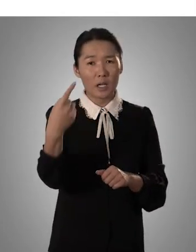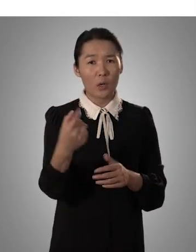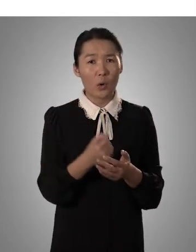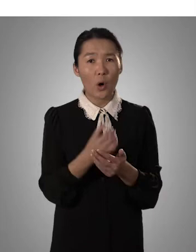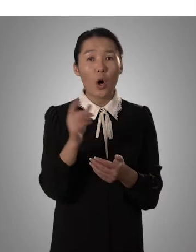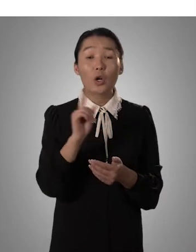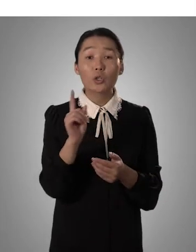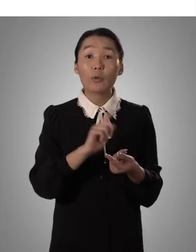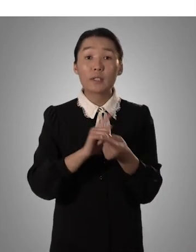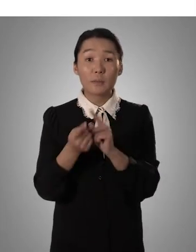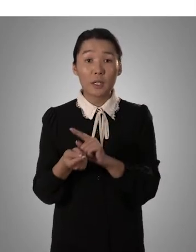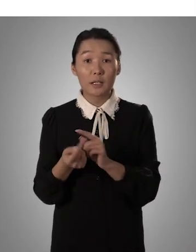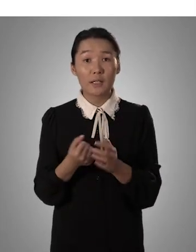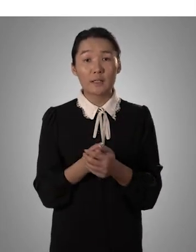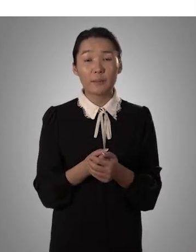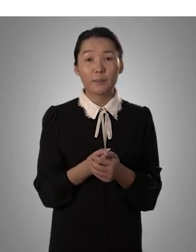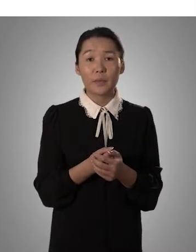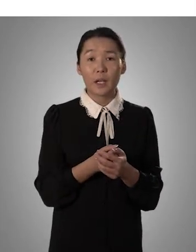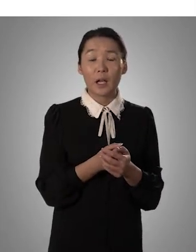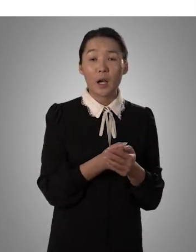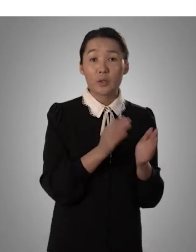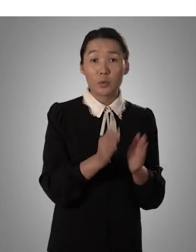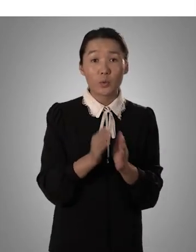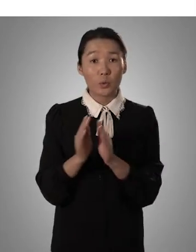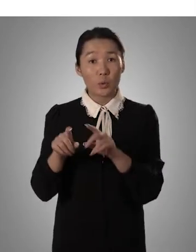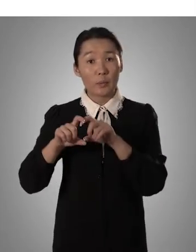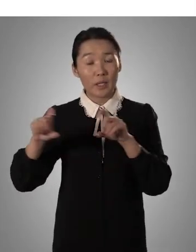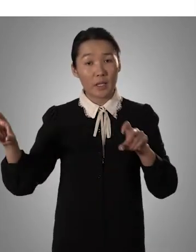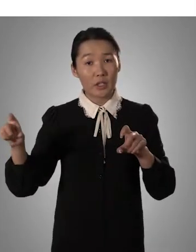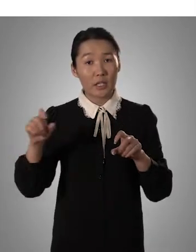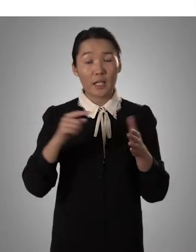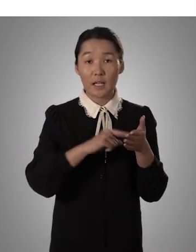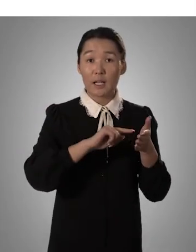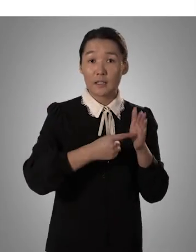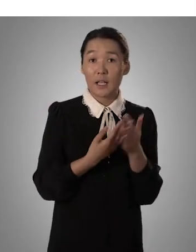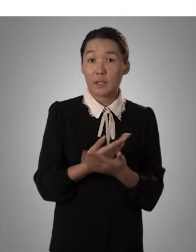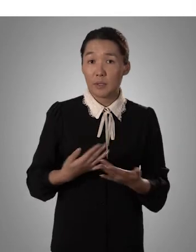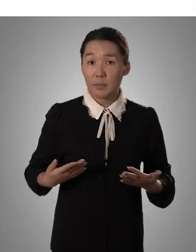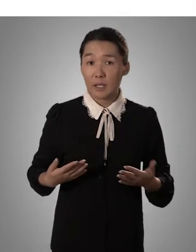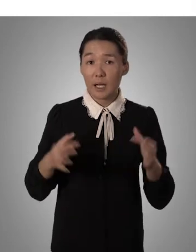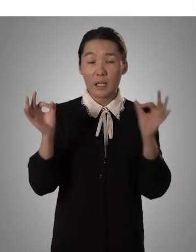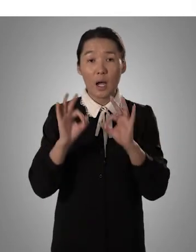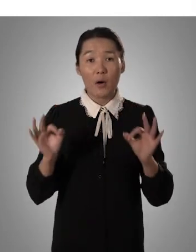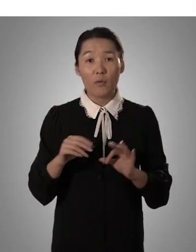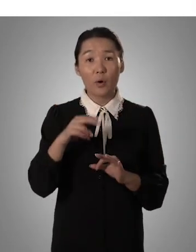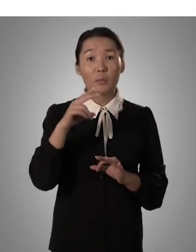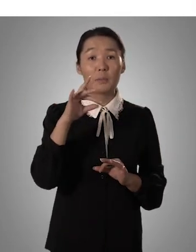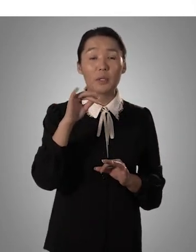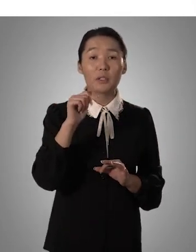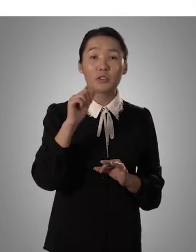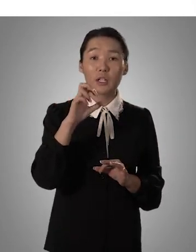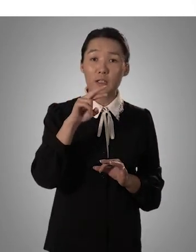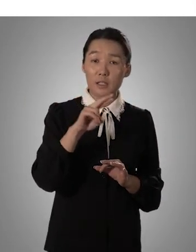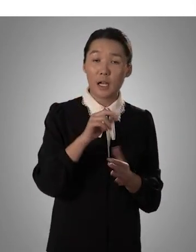изменилась структура предложений знаки препинания форма причастия но